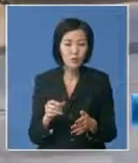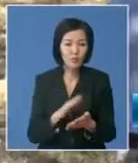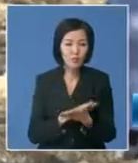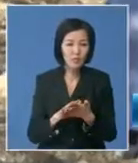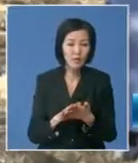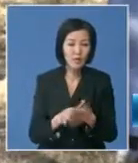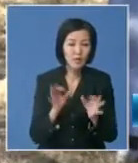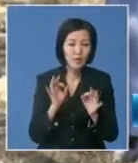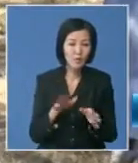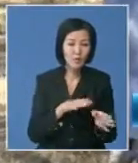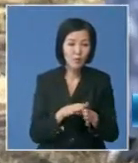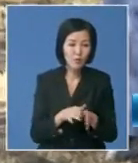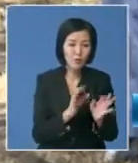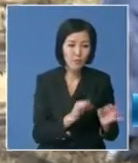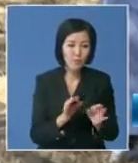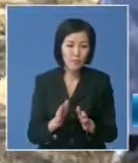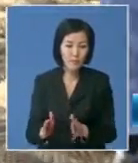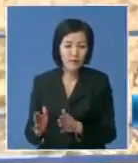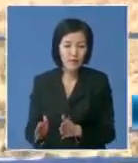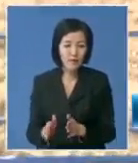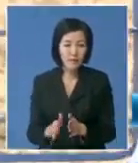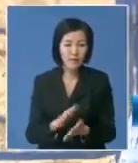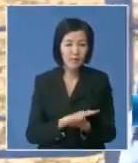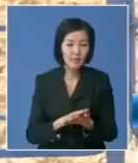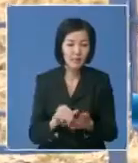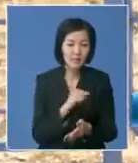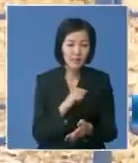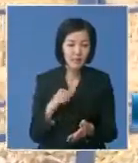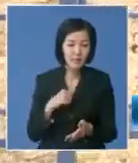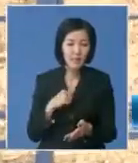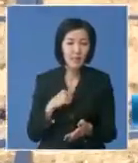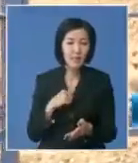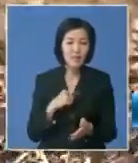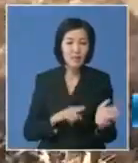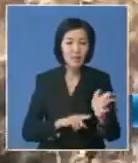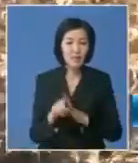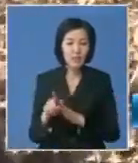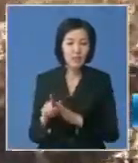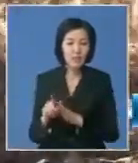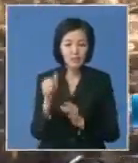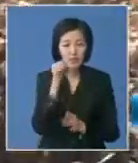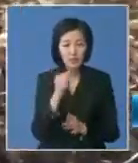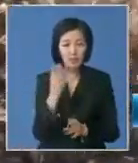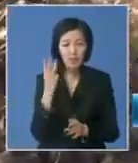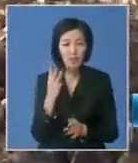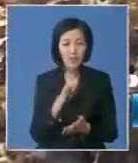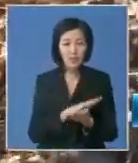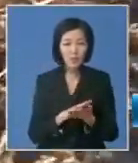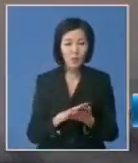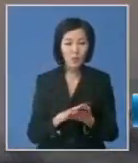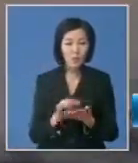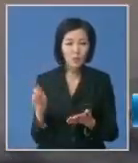идёт полным ходом вдоль улицы лечение вычищают скверы кстати сначала месячника проведено три субботника результаты